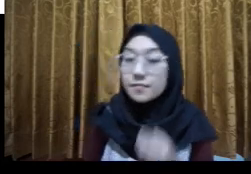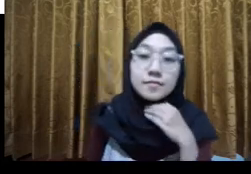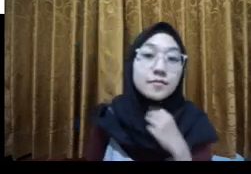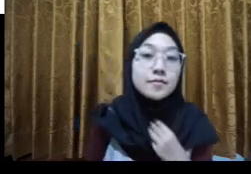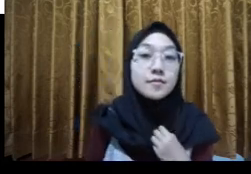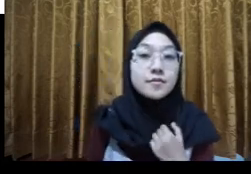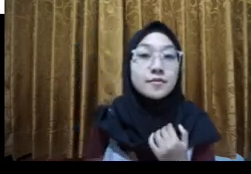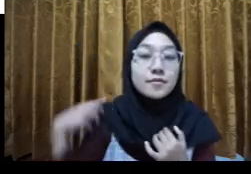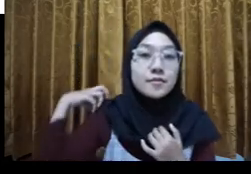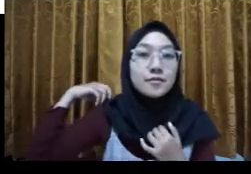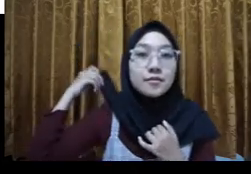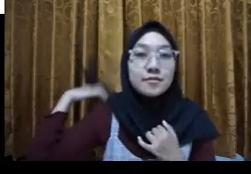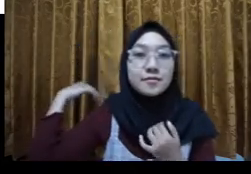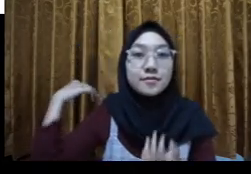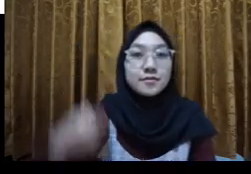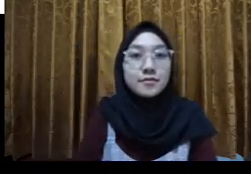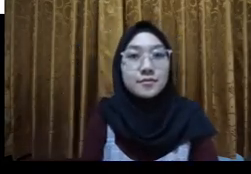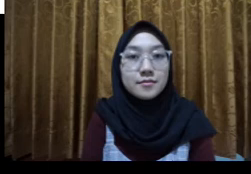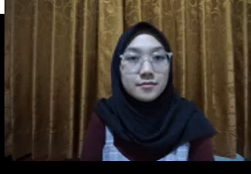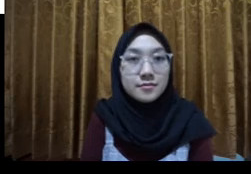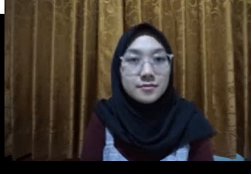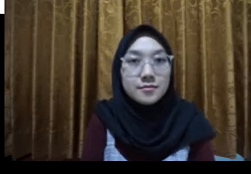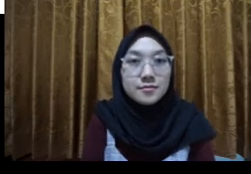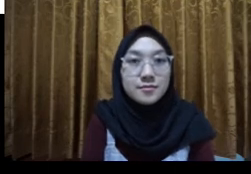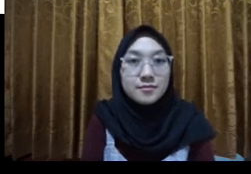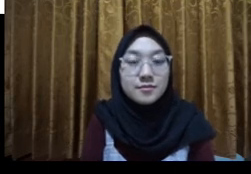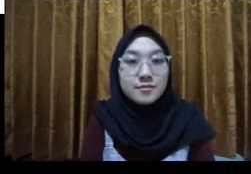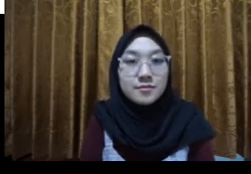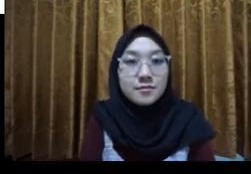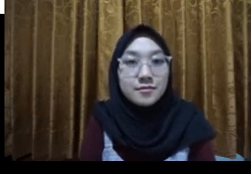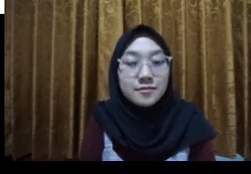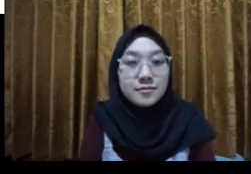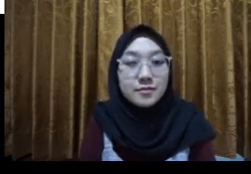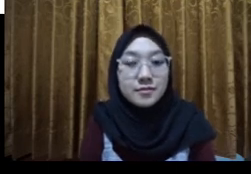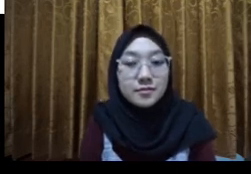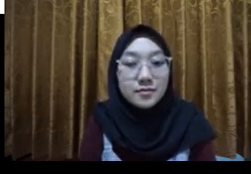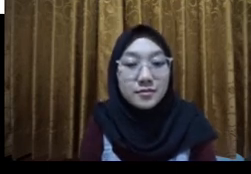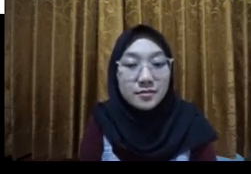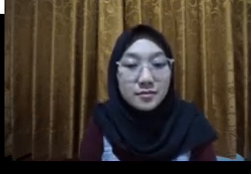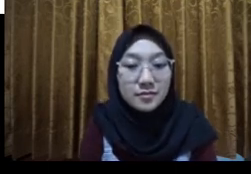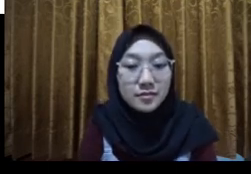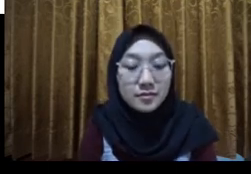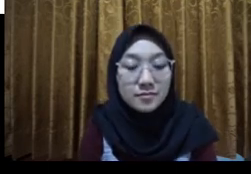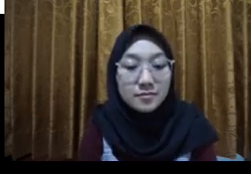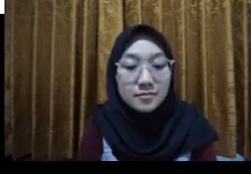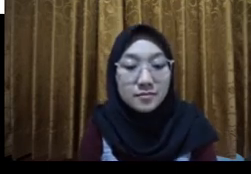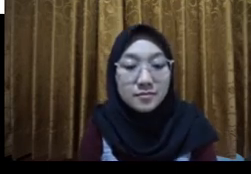Anak Jakarta Undercover 3 PDF 3. Nah, ini yang PDF. Jakarta Undercover 3